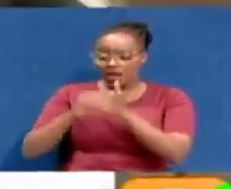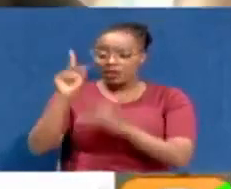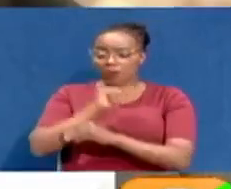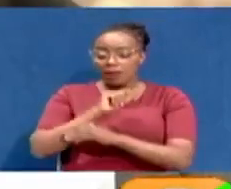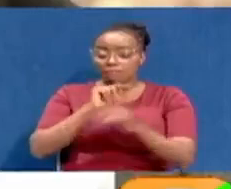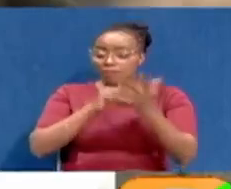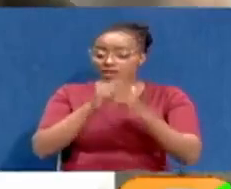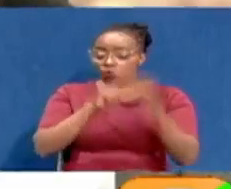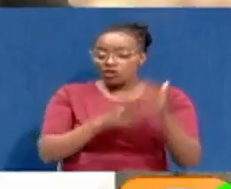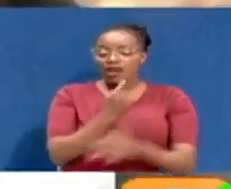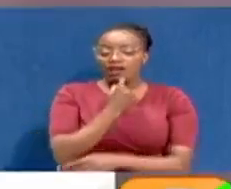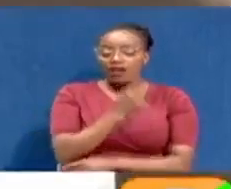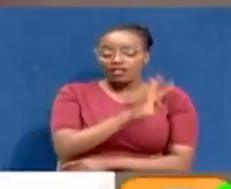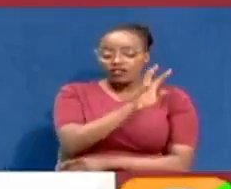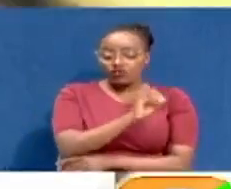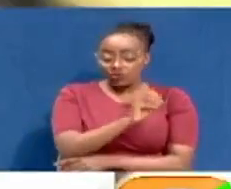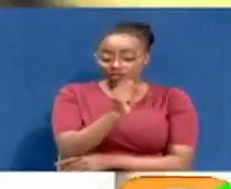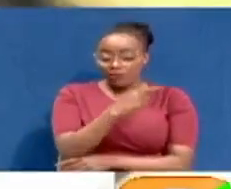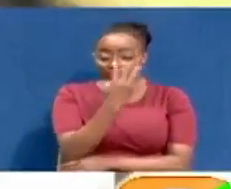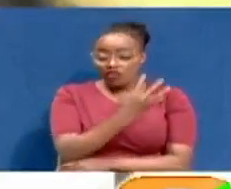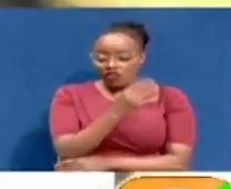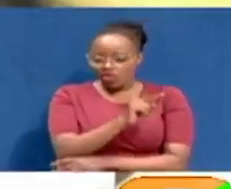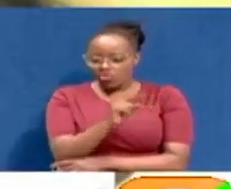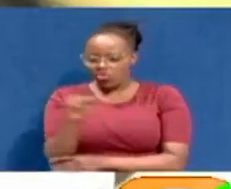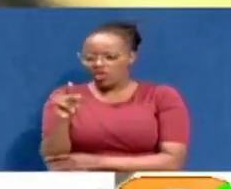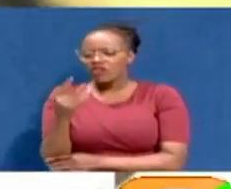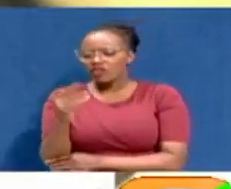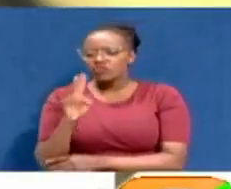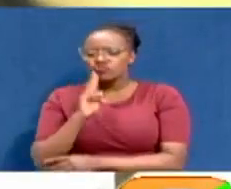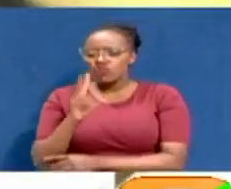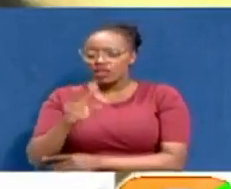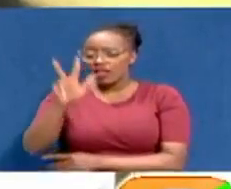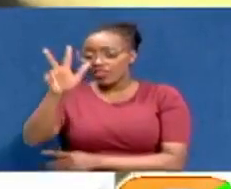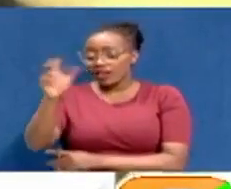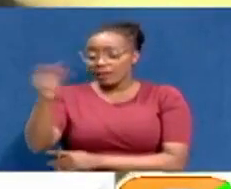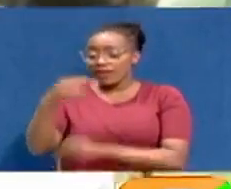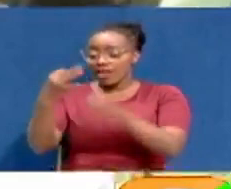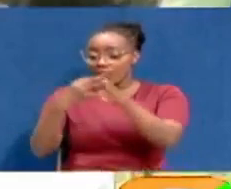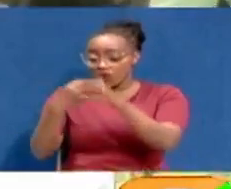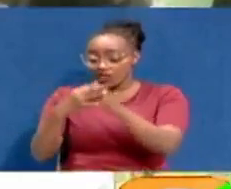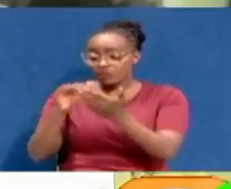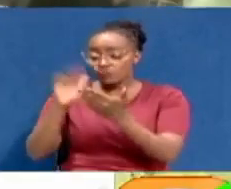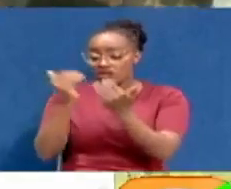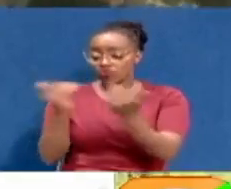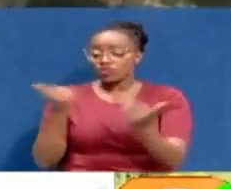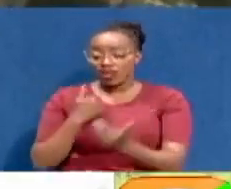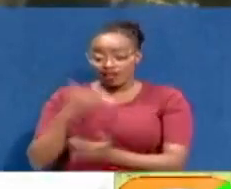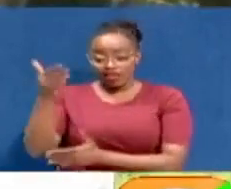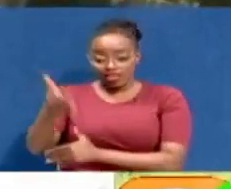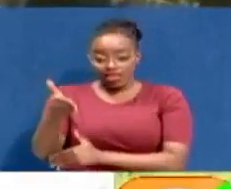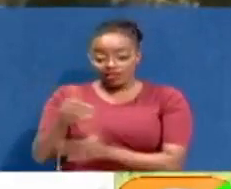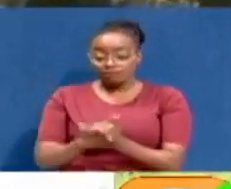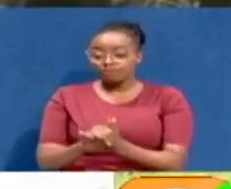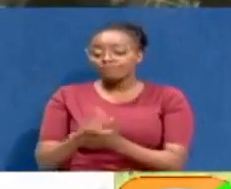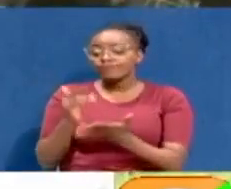Yaani kutoka watoto 140 mwezi Aprili na kufikia watoto 203 mwezi Agosti. Idara ya